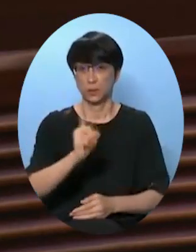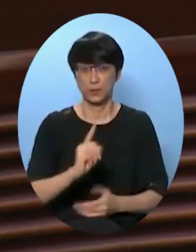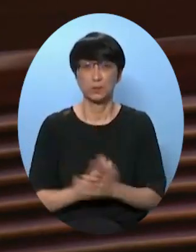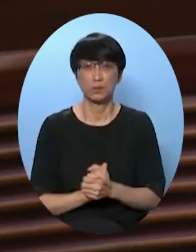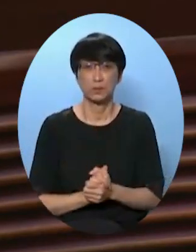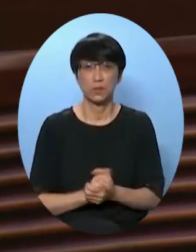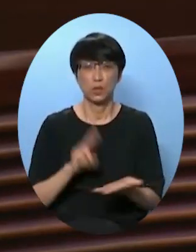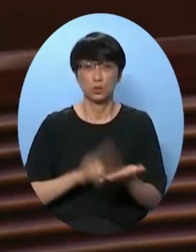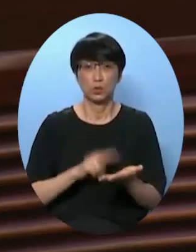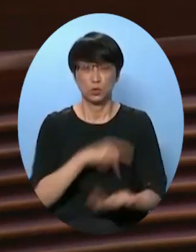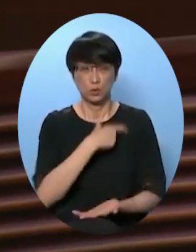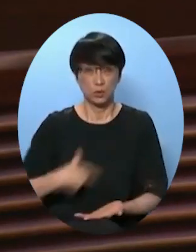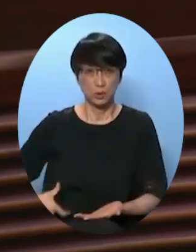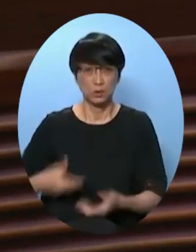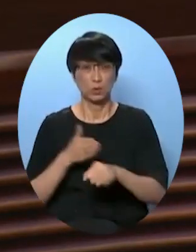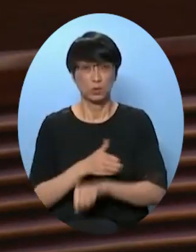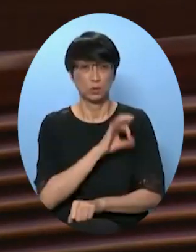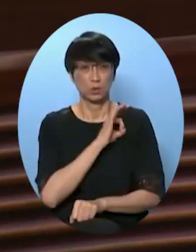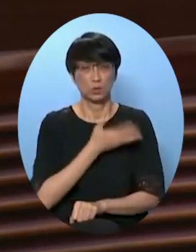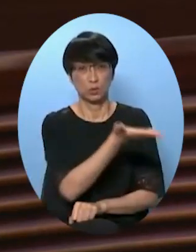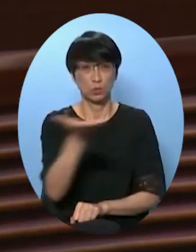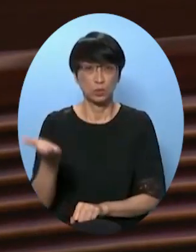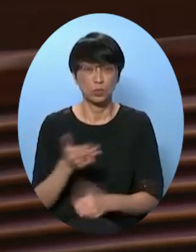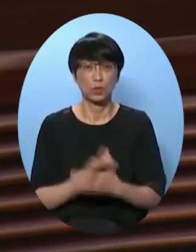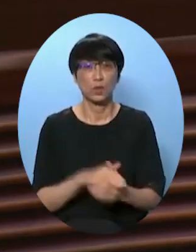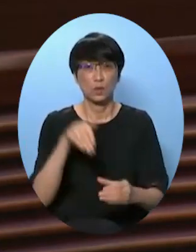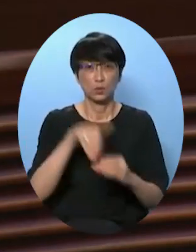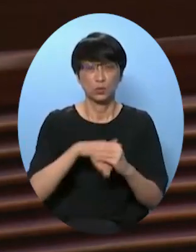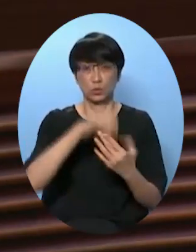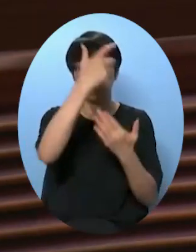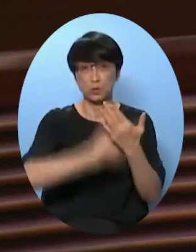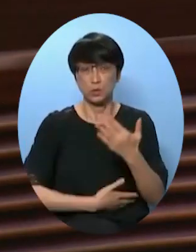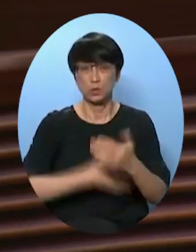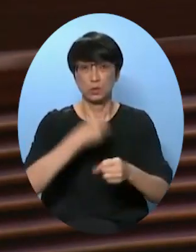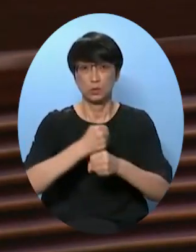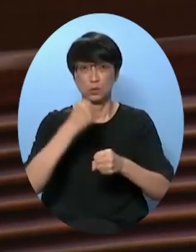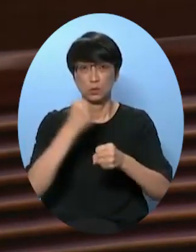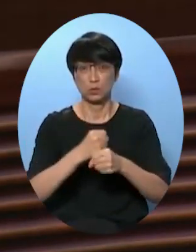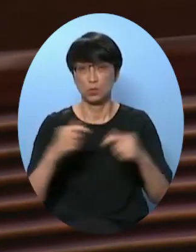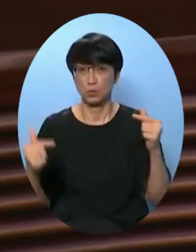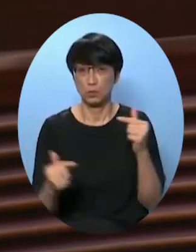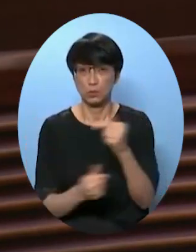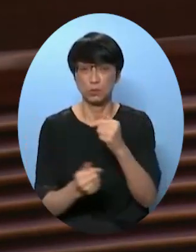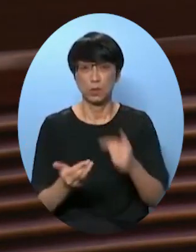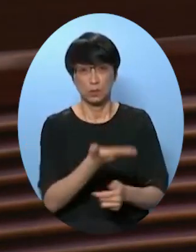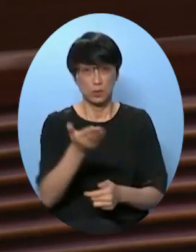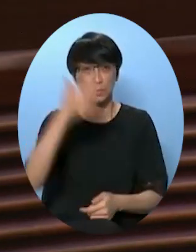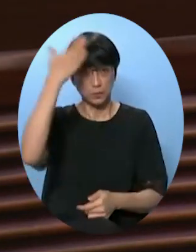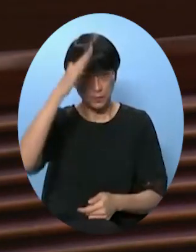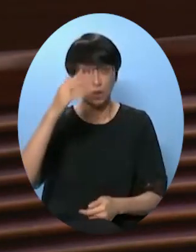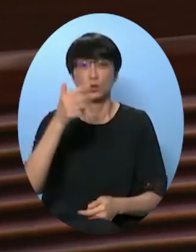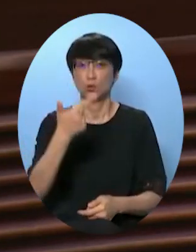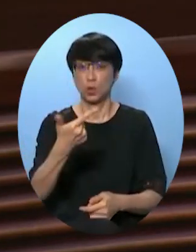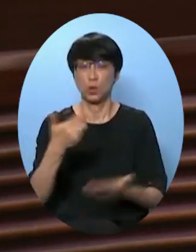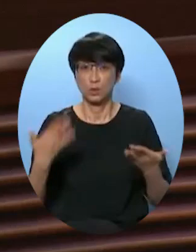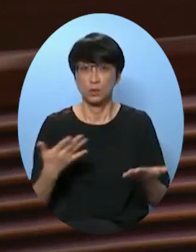相信議員以及社會大眾對完善選舉制度的工作已有一定的程度的了解，我今天就不在